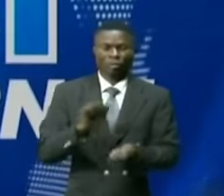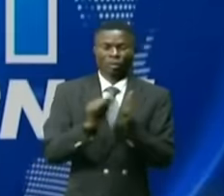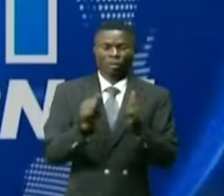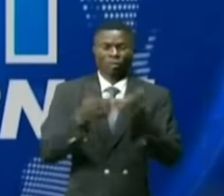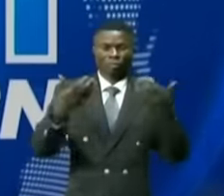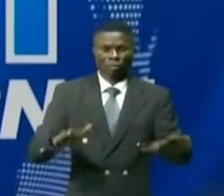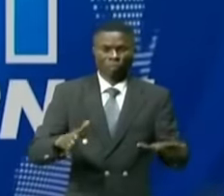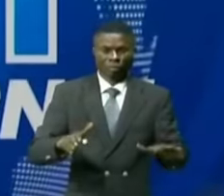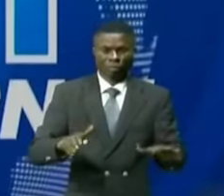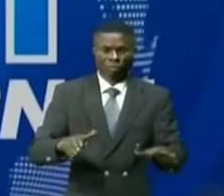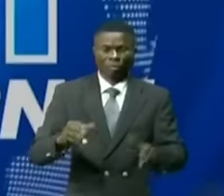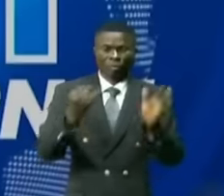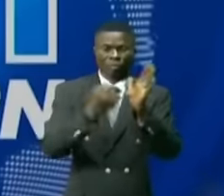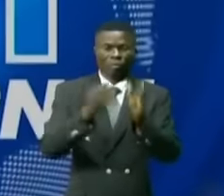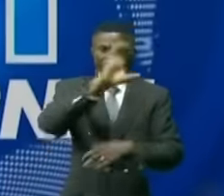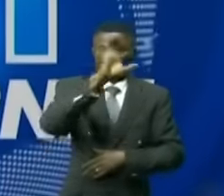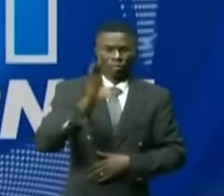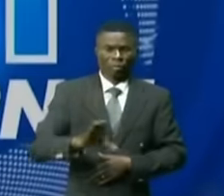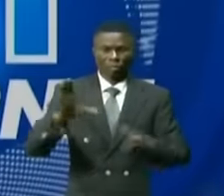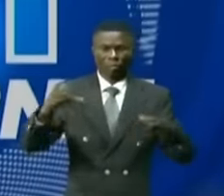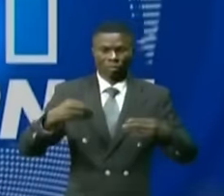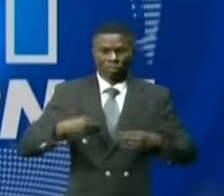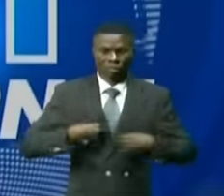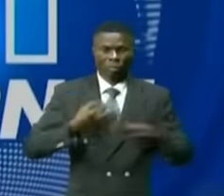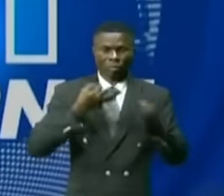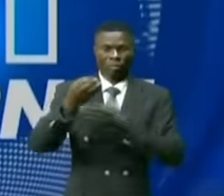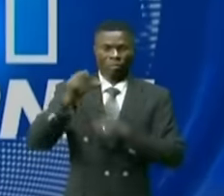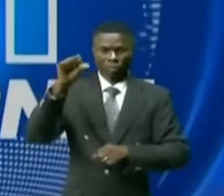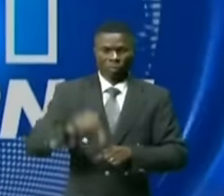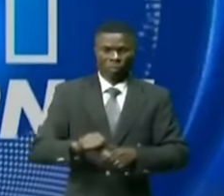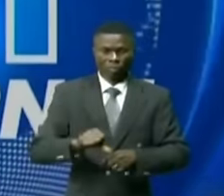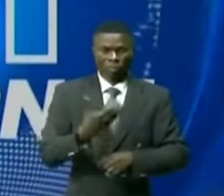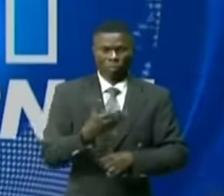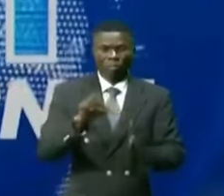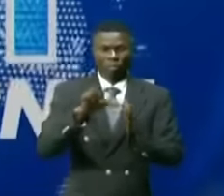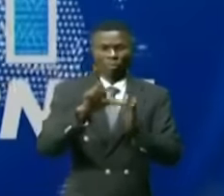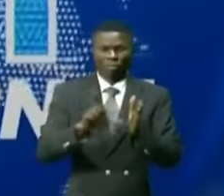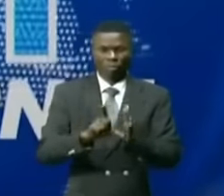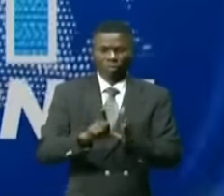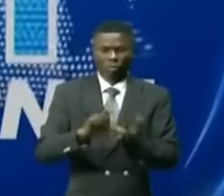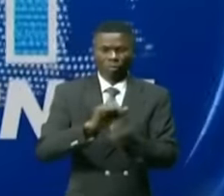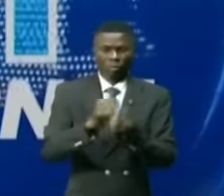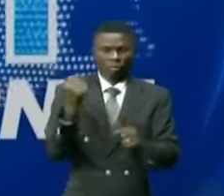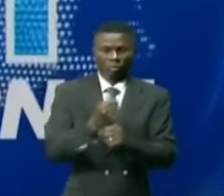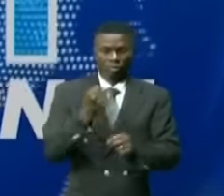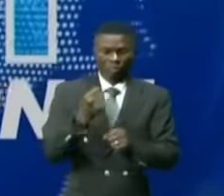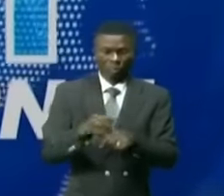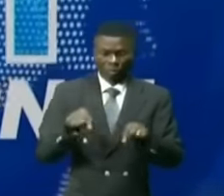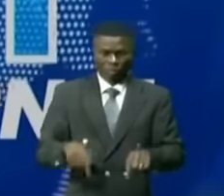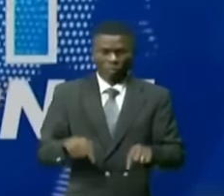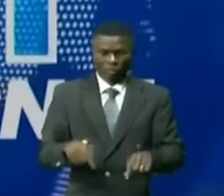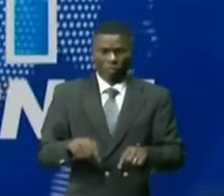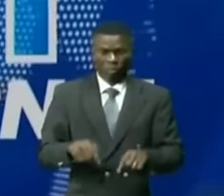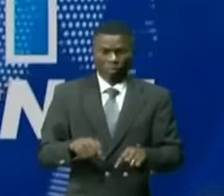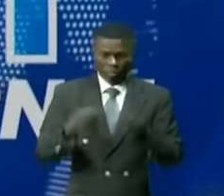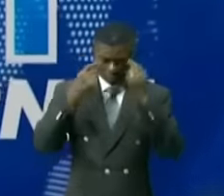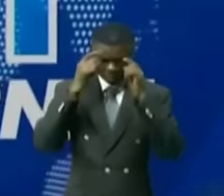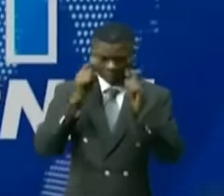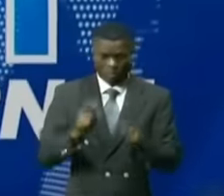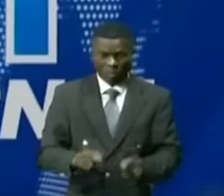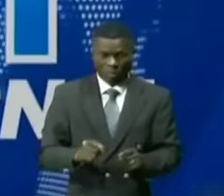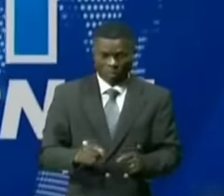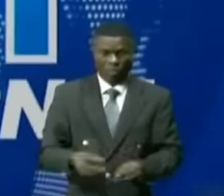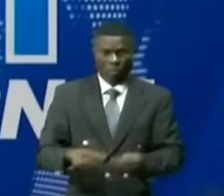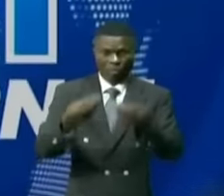La SICOMINE reconnaît avoir mal interprété les dispositions de la loi sur la sous-traitance. Désormais, elle prend l'engagement de